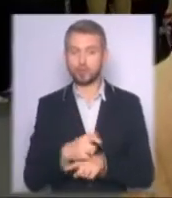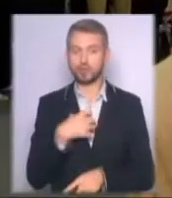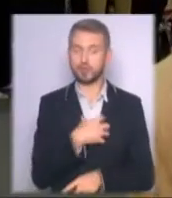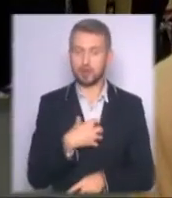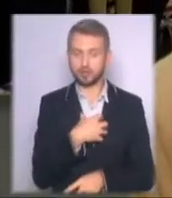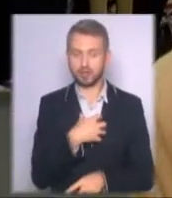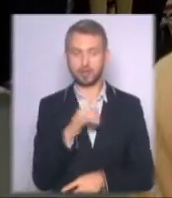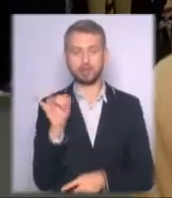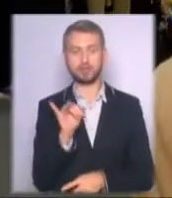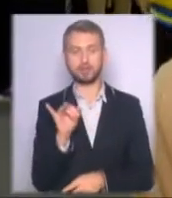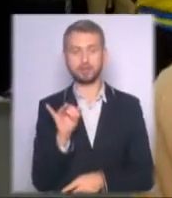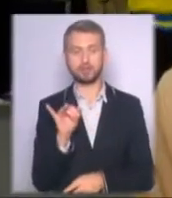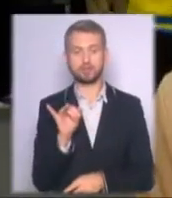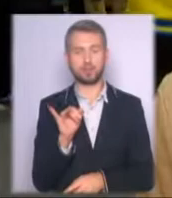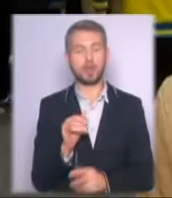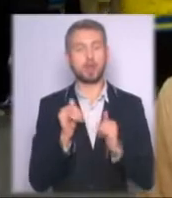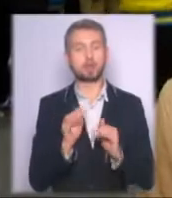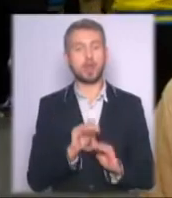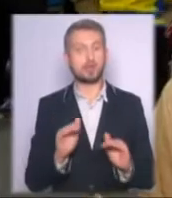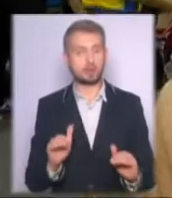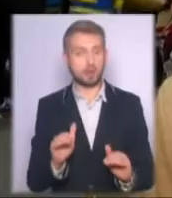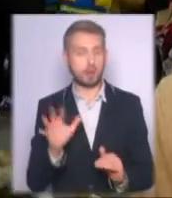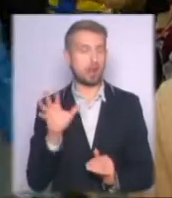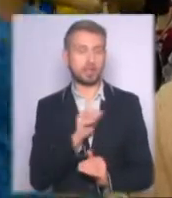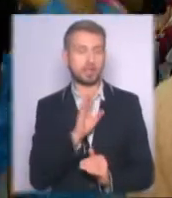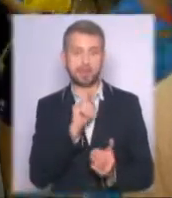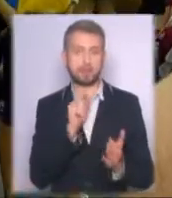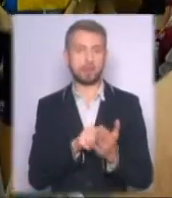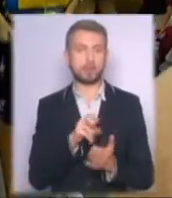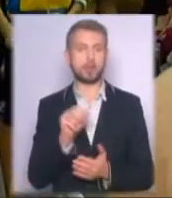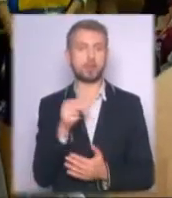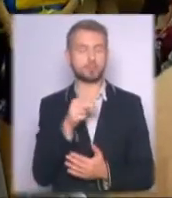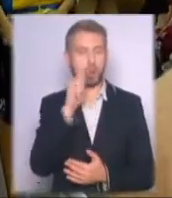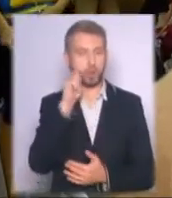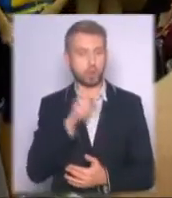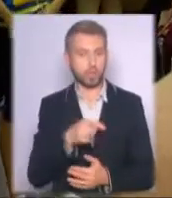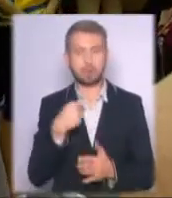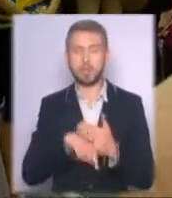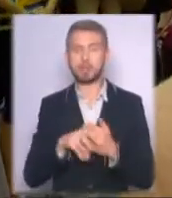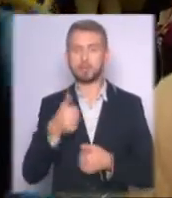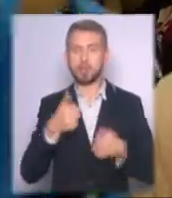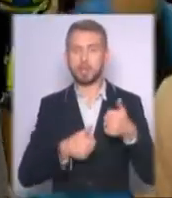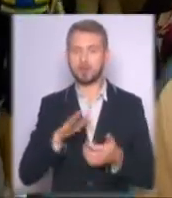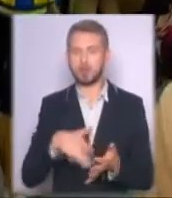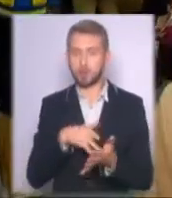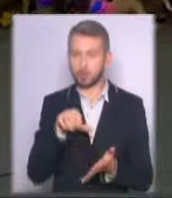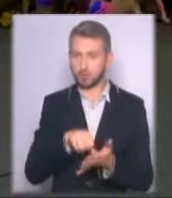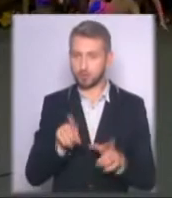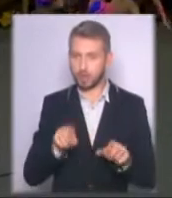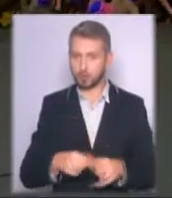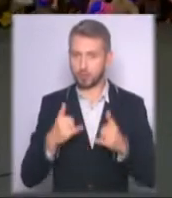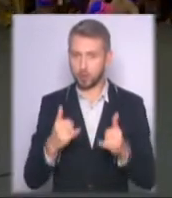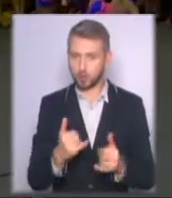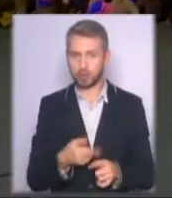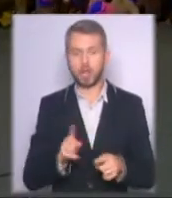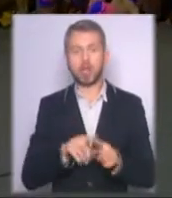И, ну, и для детей не все попадают на чемпионат Украины. Поэтому на первенстве города для них выступать тоже очень почетно. Эти дети